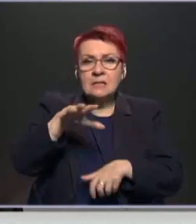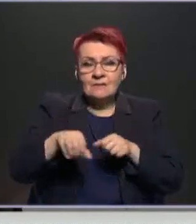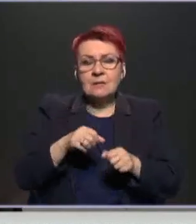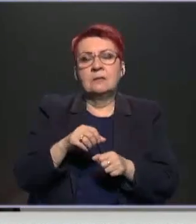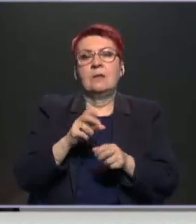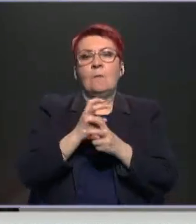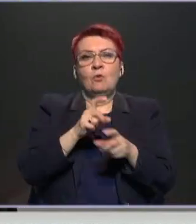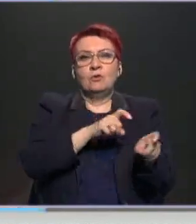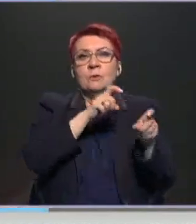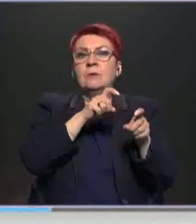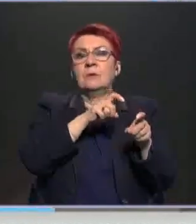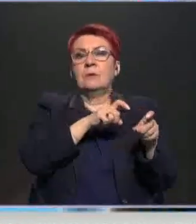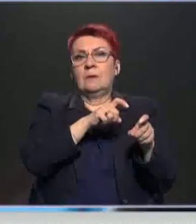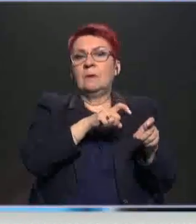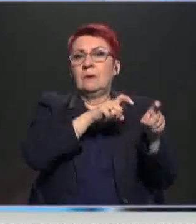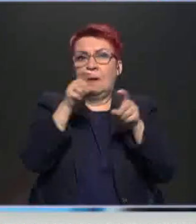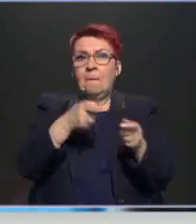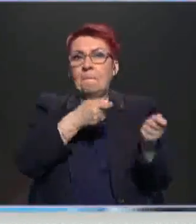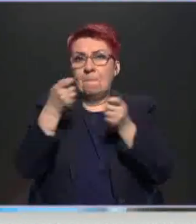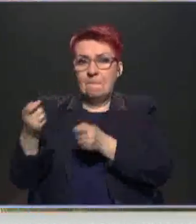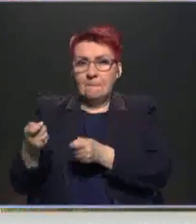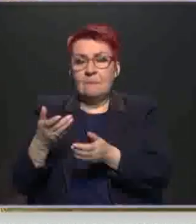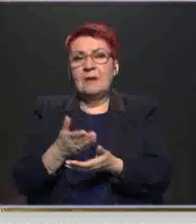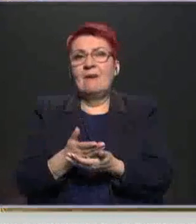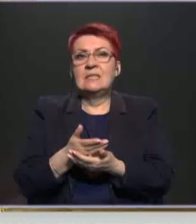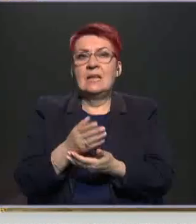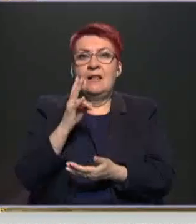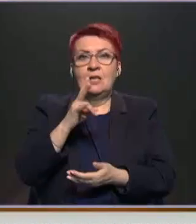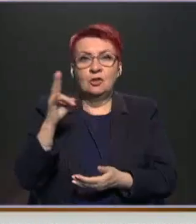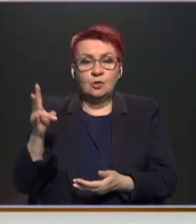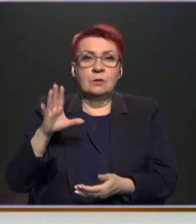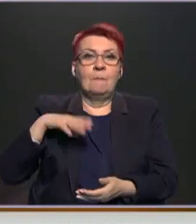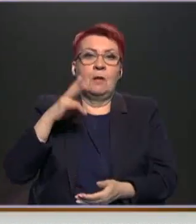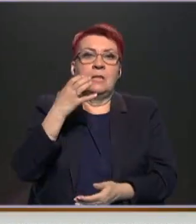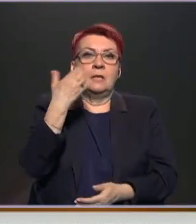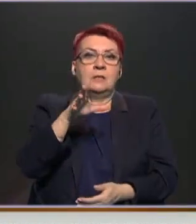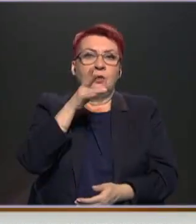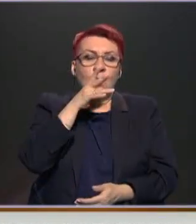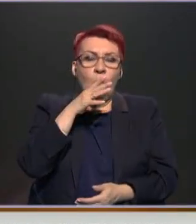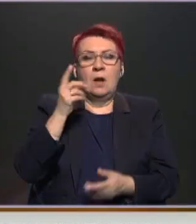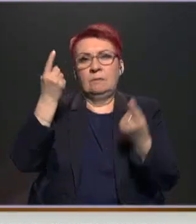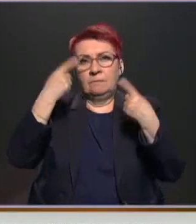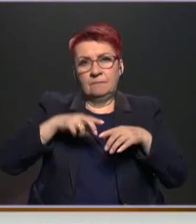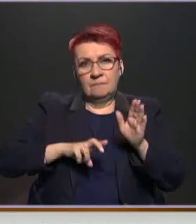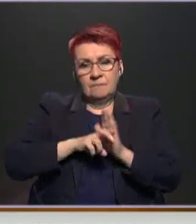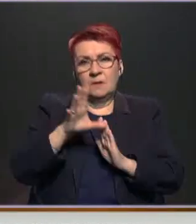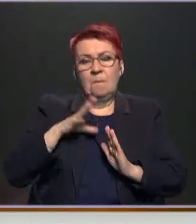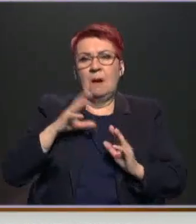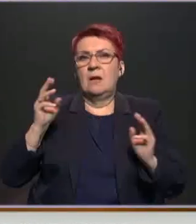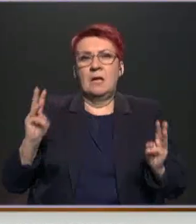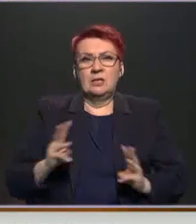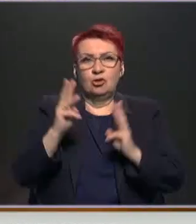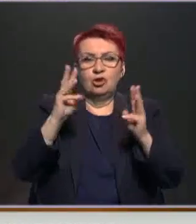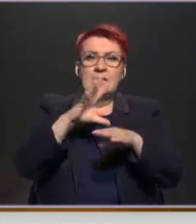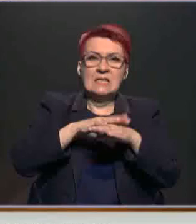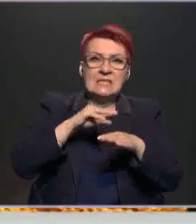в Новгород. Но вот на третий раз, в 17 веке, когда практически на 100 лет монастырь лежал в руинах, и храмы были сожжены